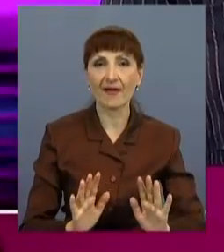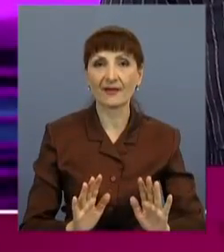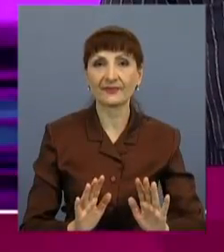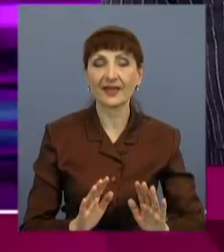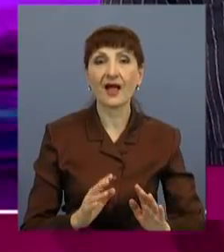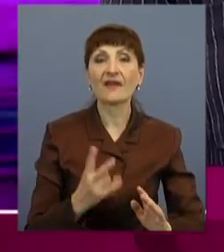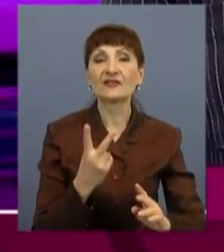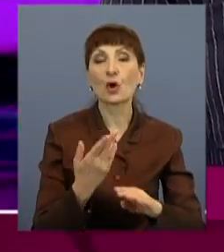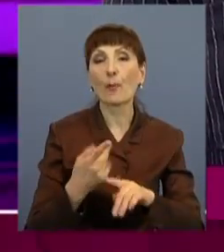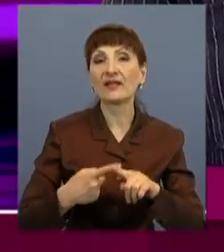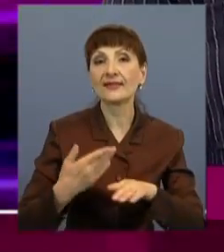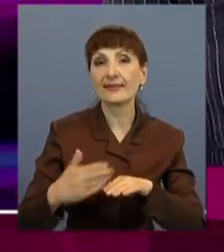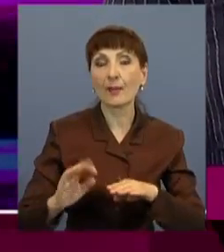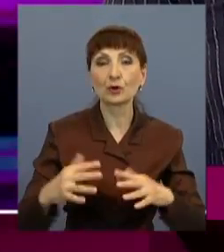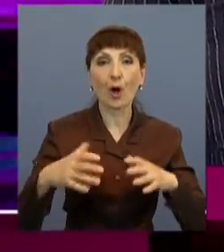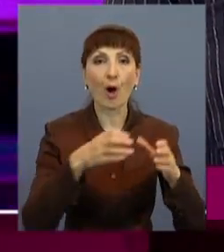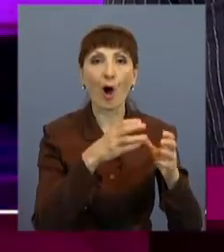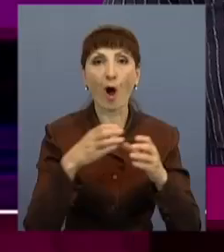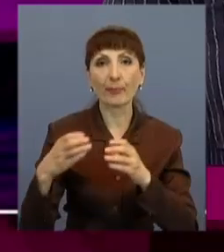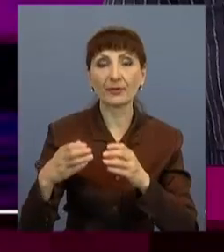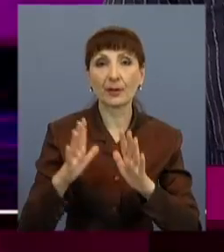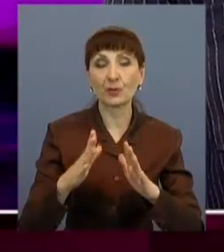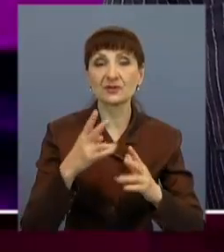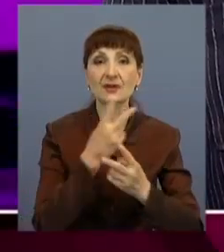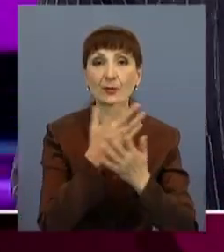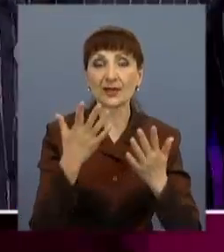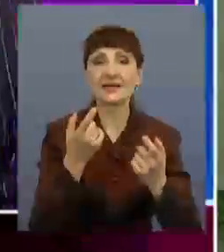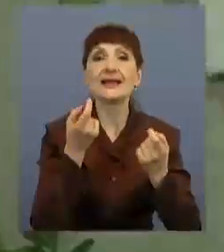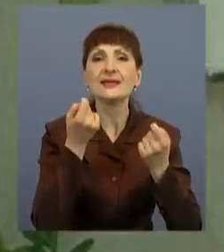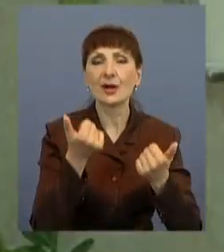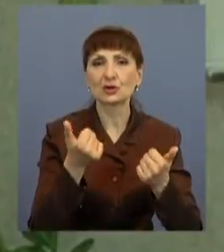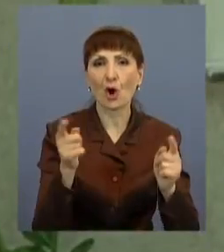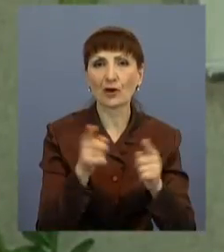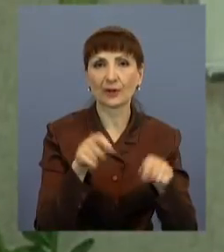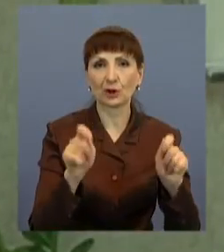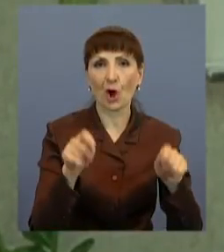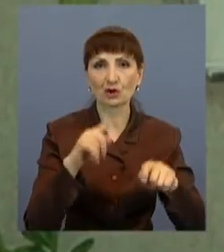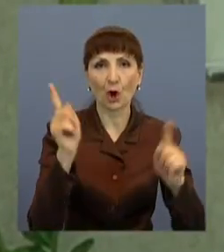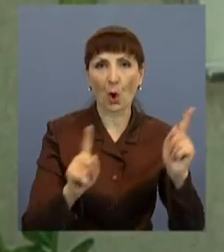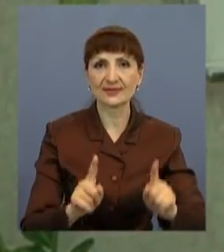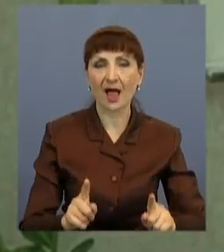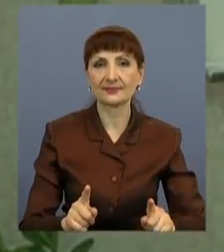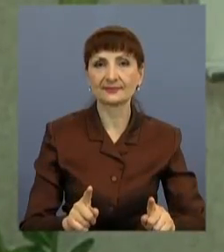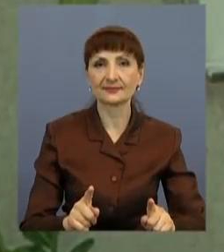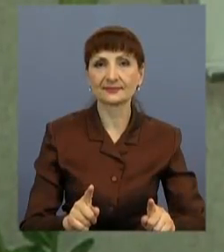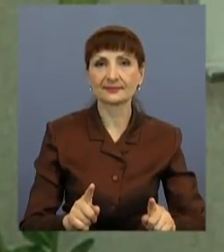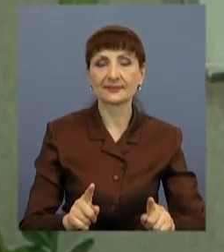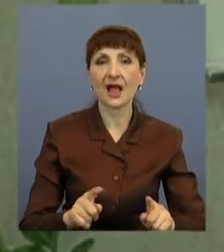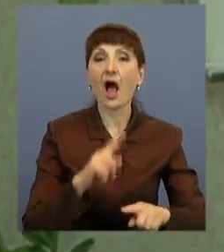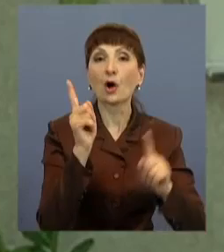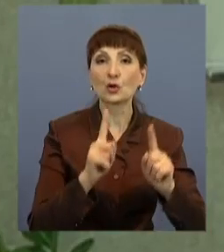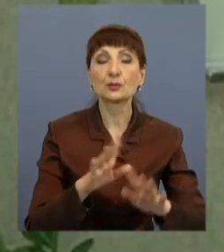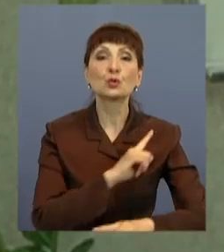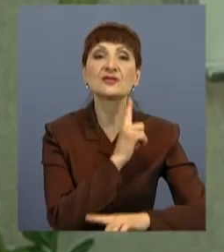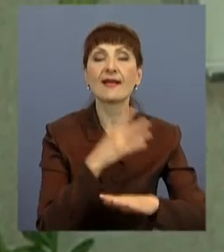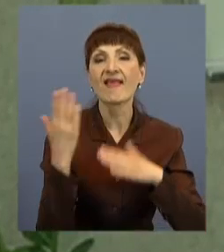Во второй половине дня из-за образования облачности будут наблюдаться небольшие кратковременные дожди с грозами. При грозах ожидается